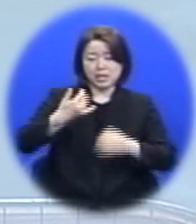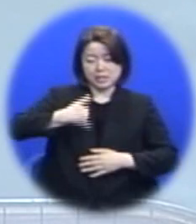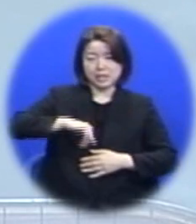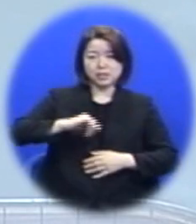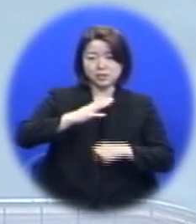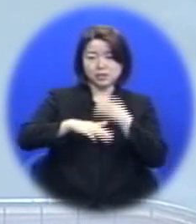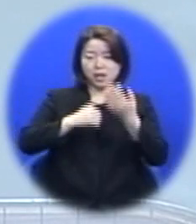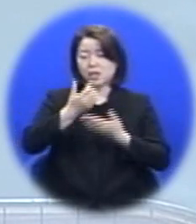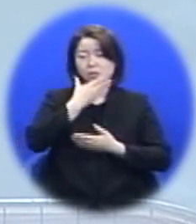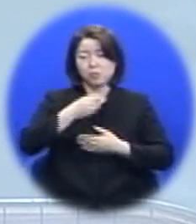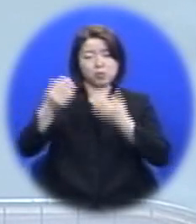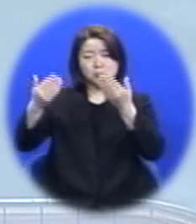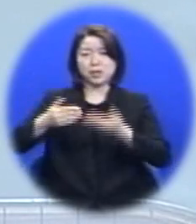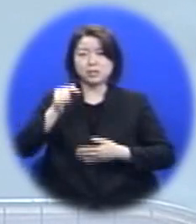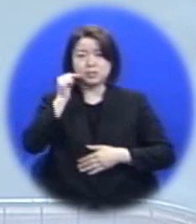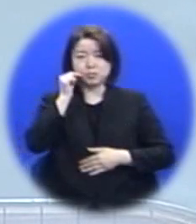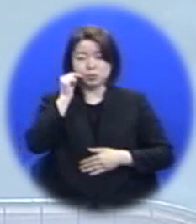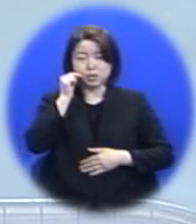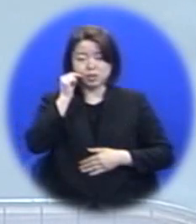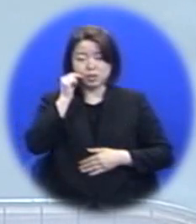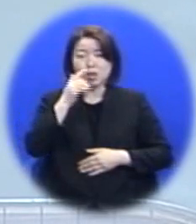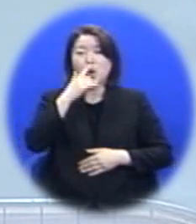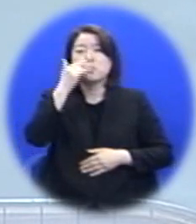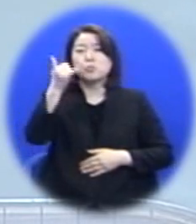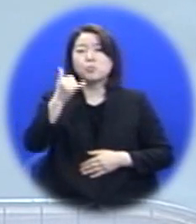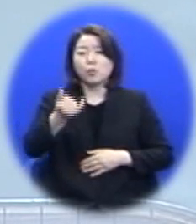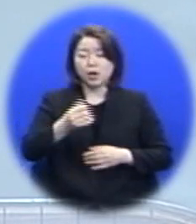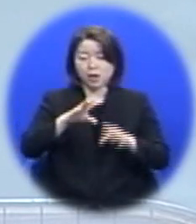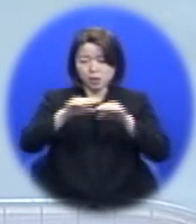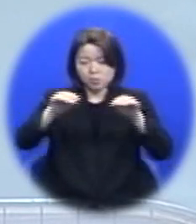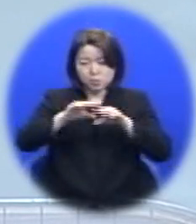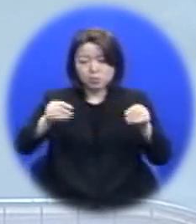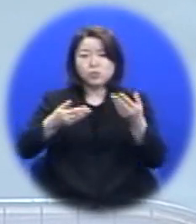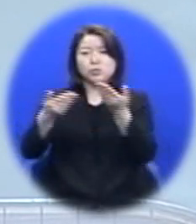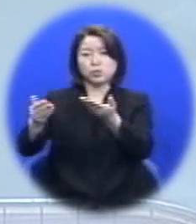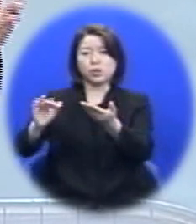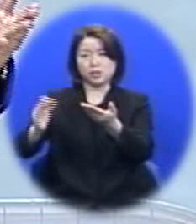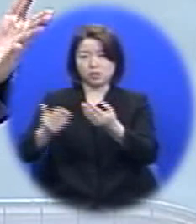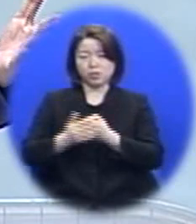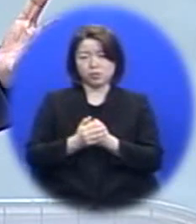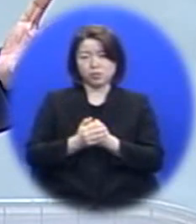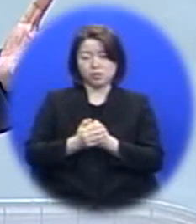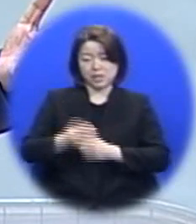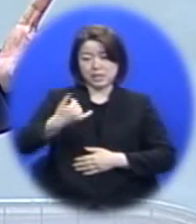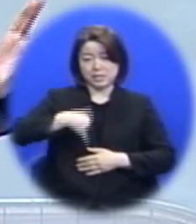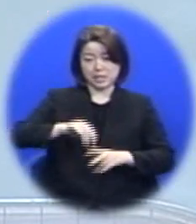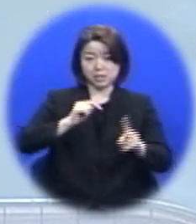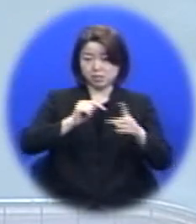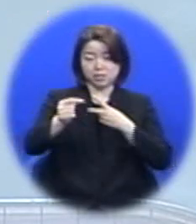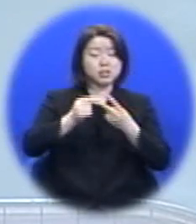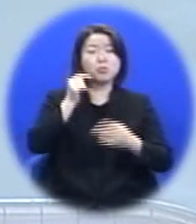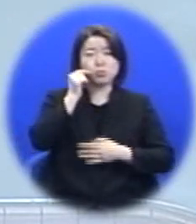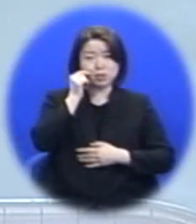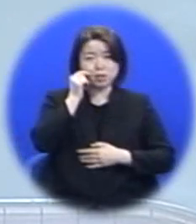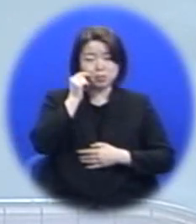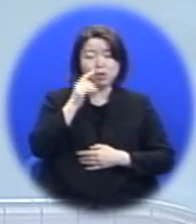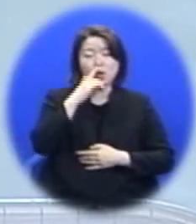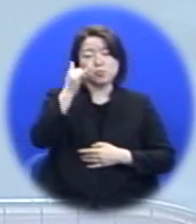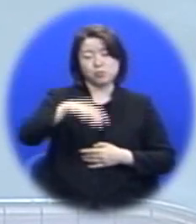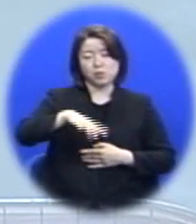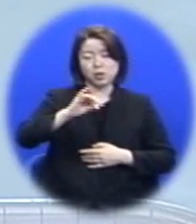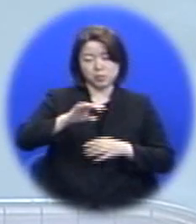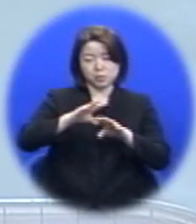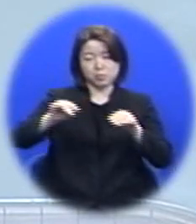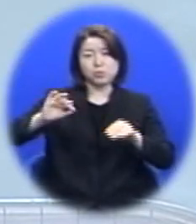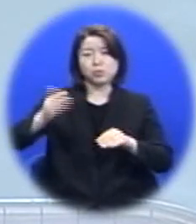못해요. 부모가 풀어줘야 돼요. 부모가. 자녀들이 이해를 못하면. 이